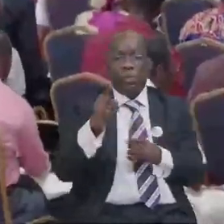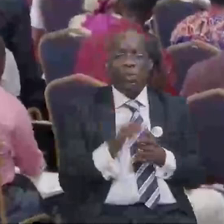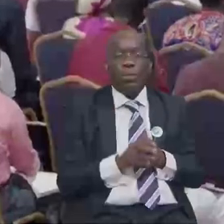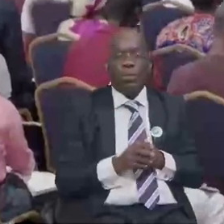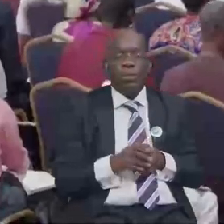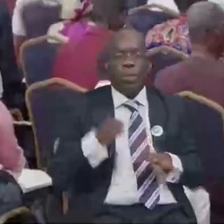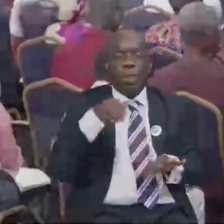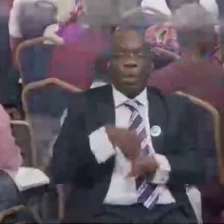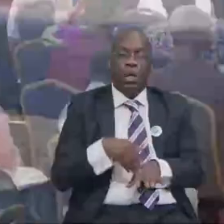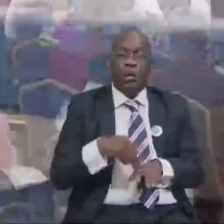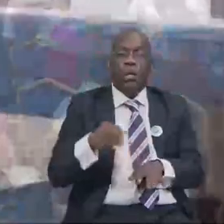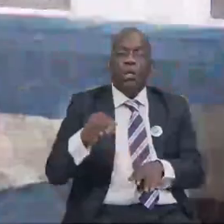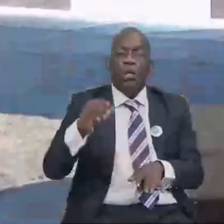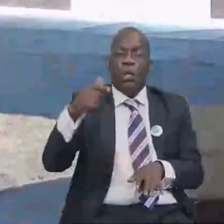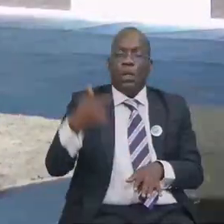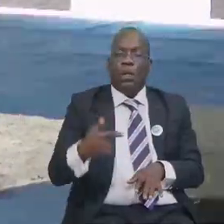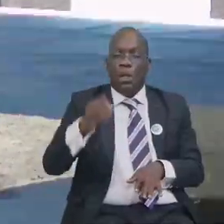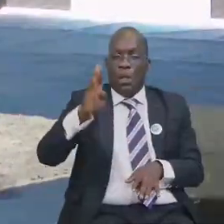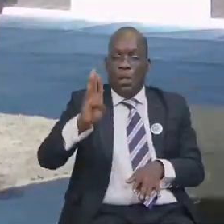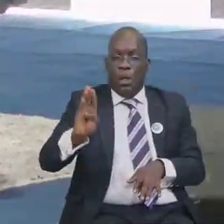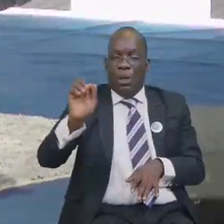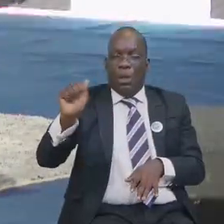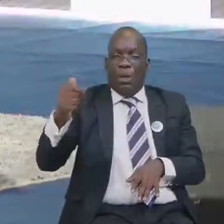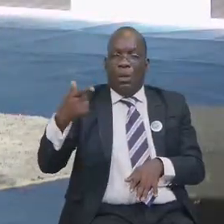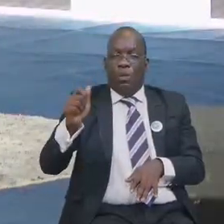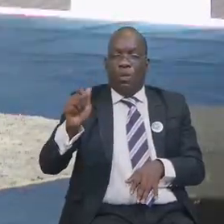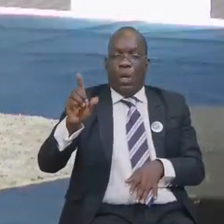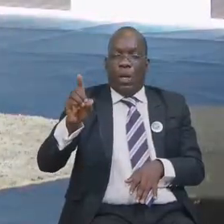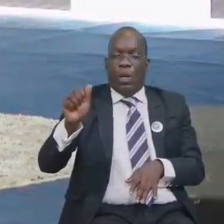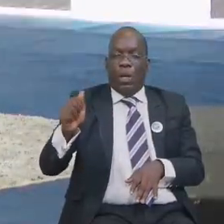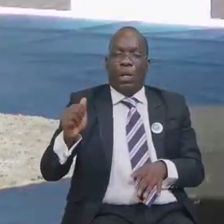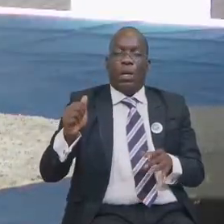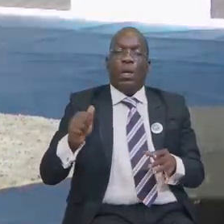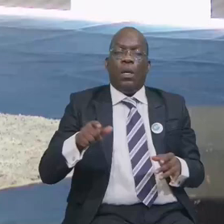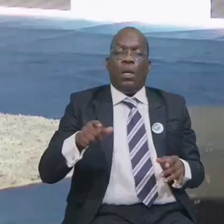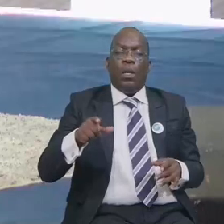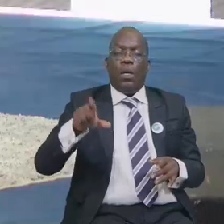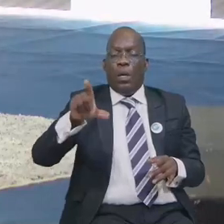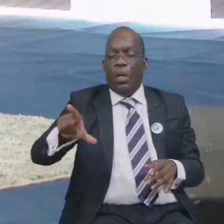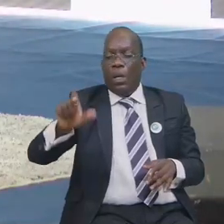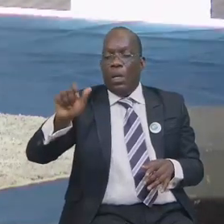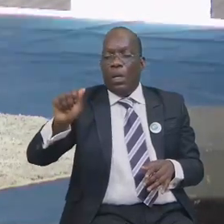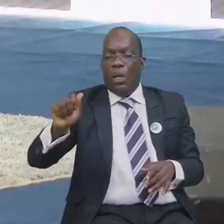À Bagada, Lagos, on était au culte d'adoration.